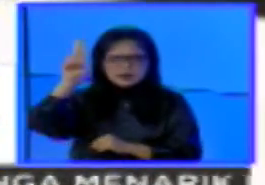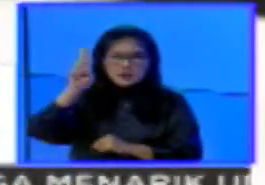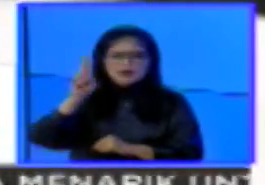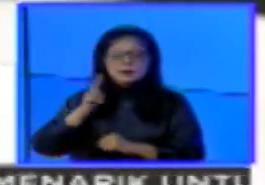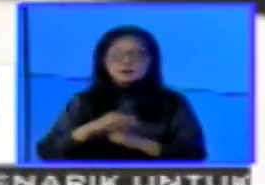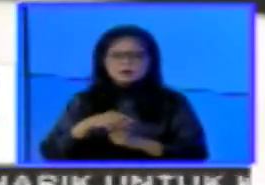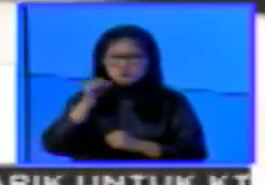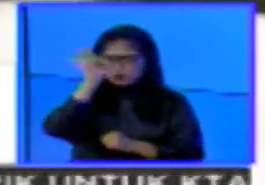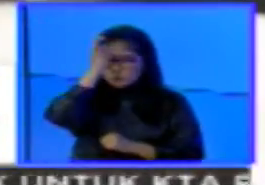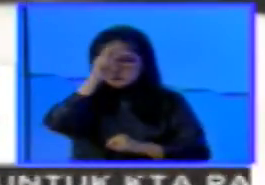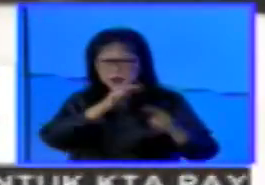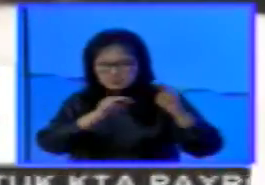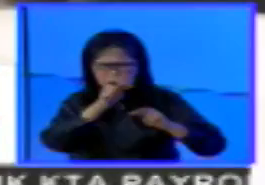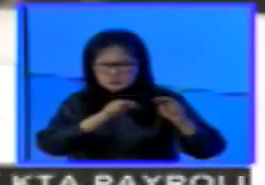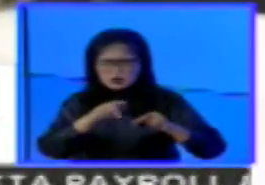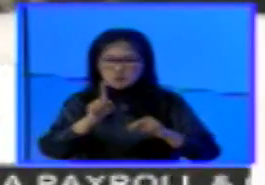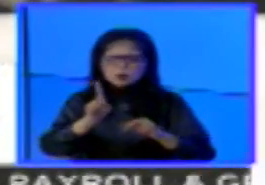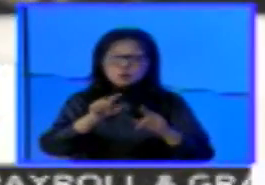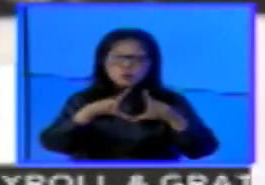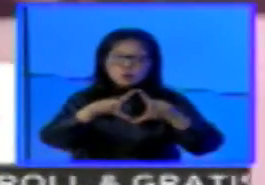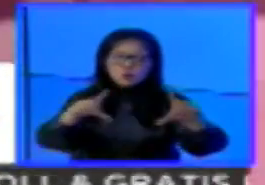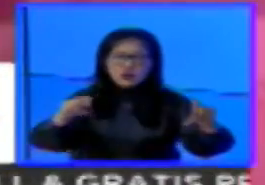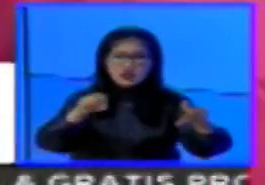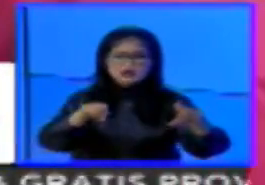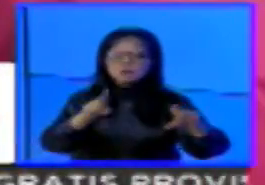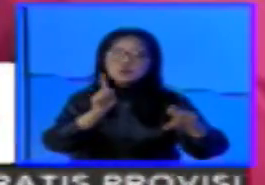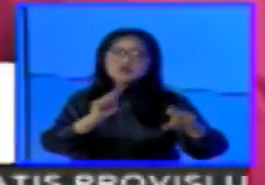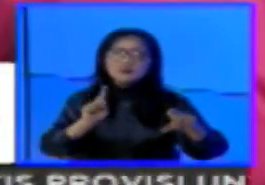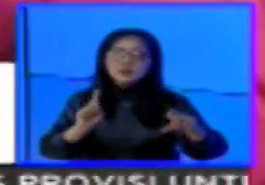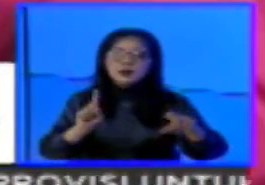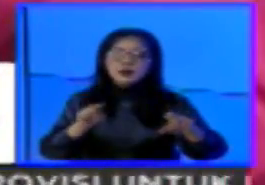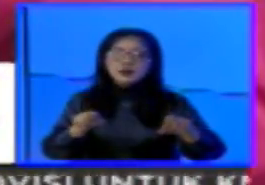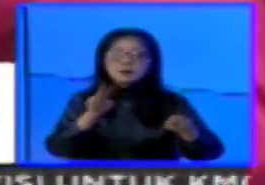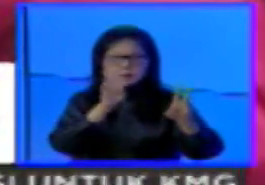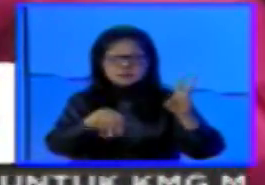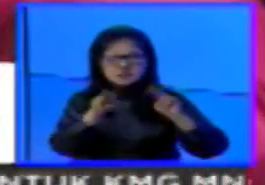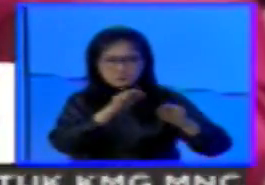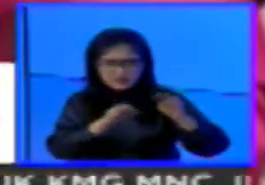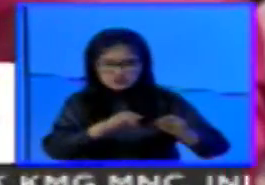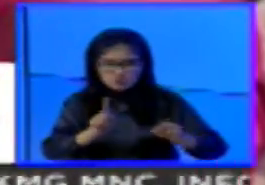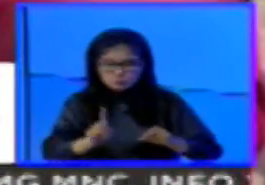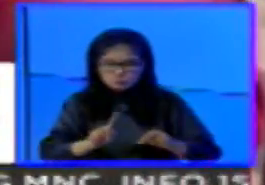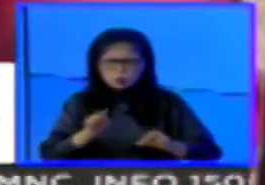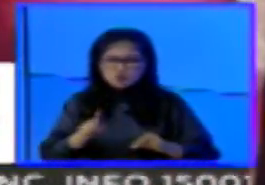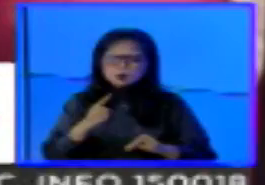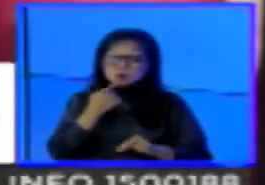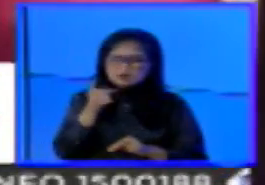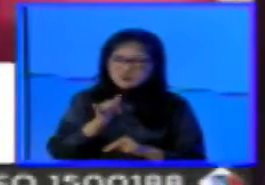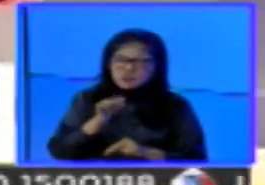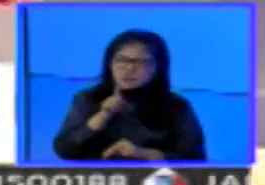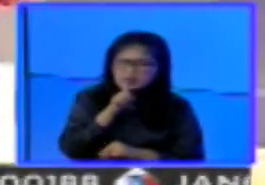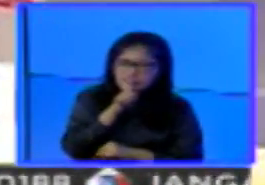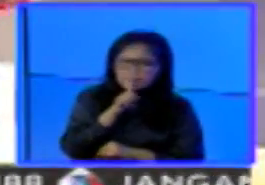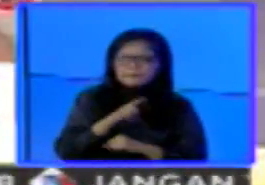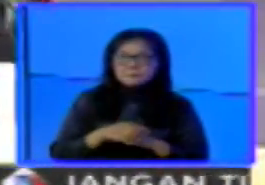Polisi masih menyelidiki dari mana undangan tersebut dan masih menggali keterangan kedua tersangka karena keduanya masih memberikan keterangan berbelit-belit.